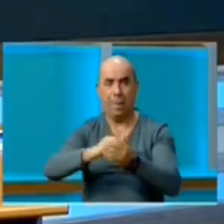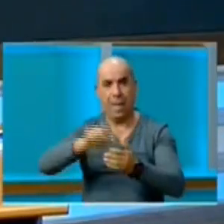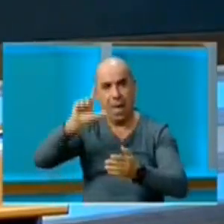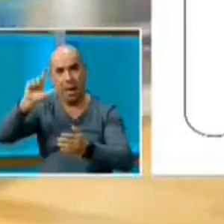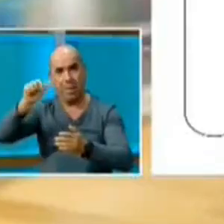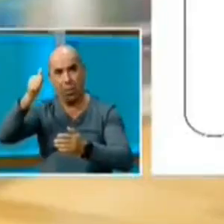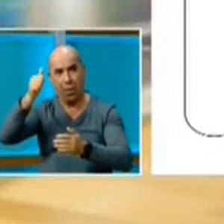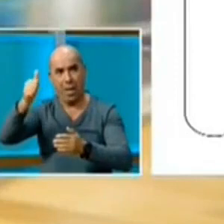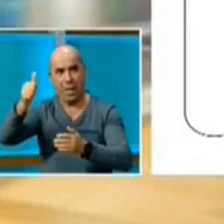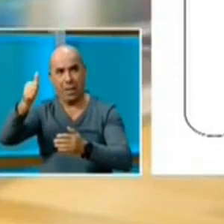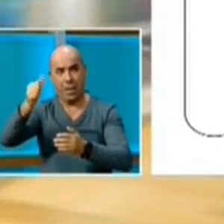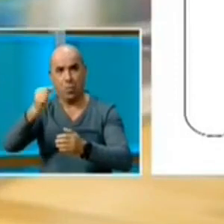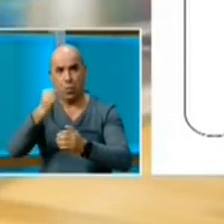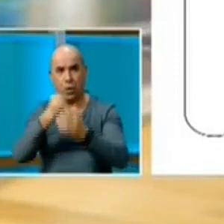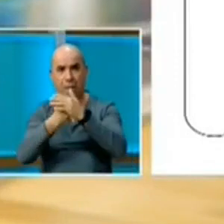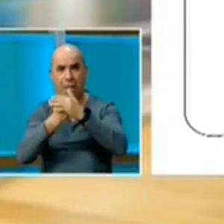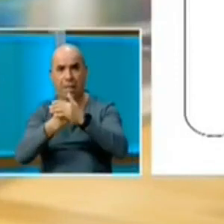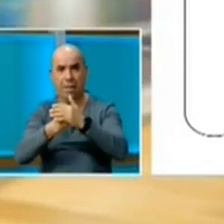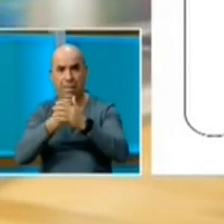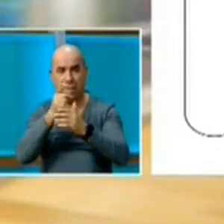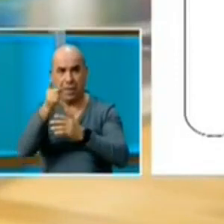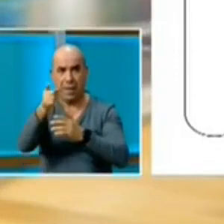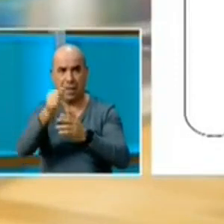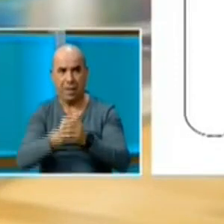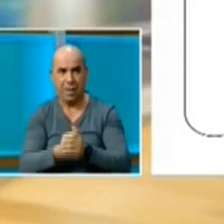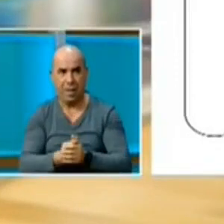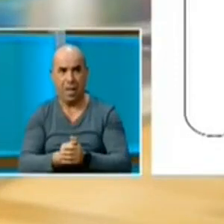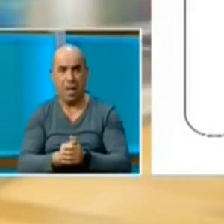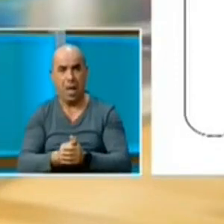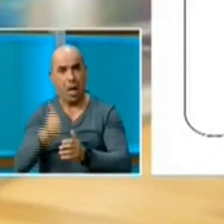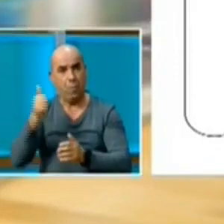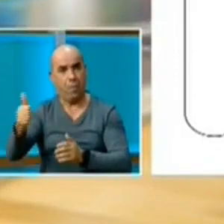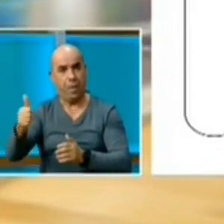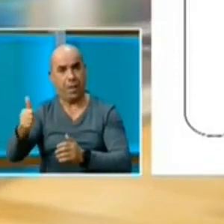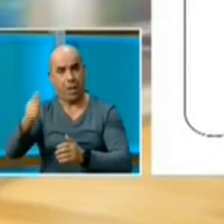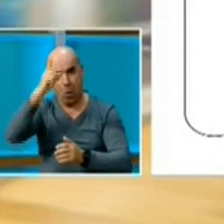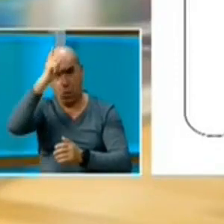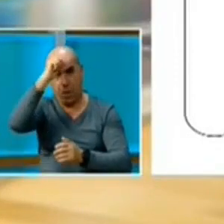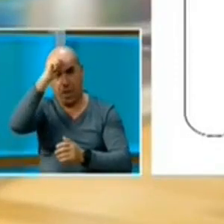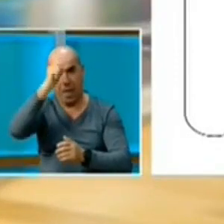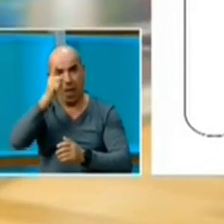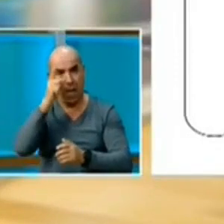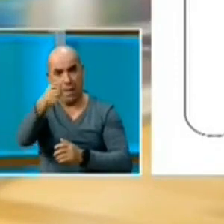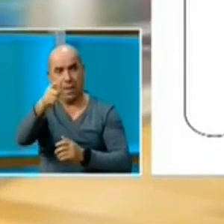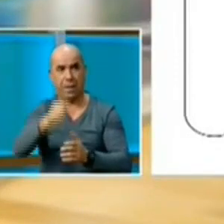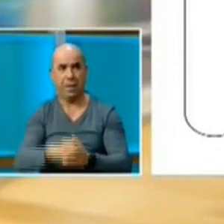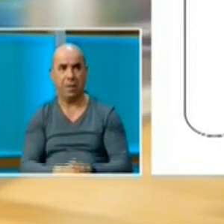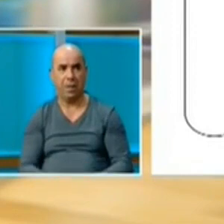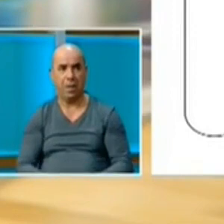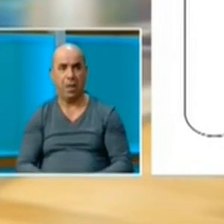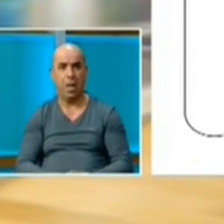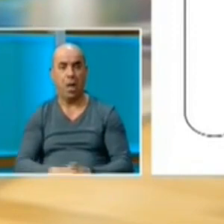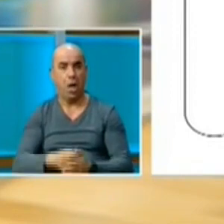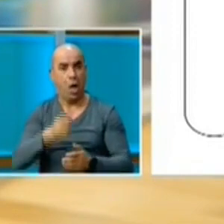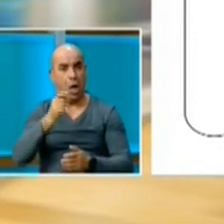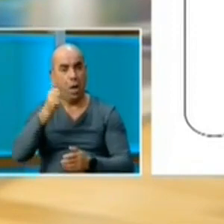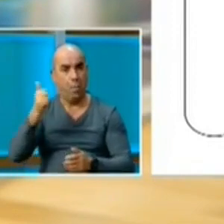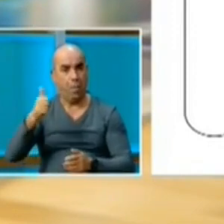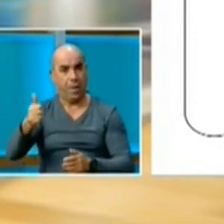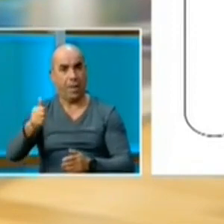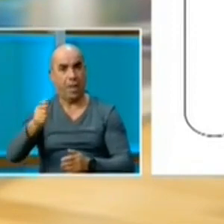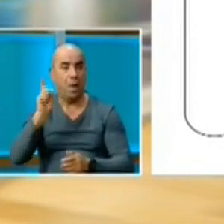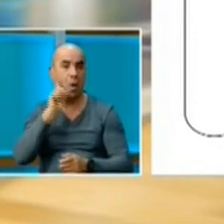واحدة مشددة في المفرد المذكر الذي، وفي المفرد المؤنث